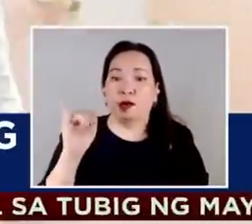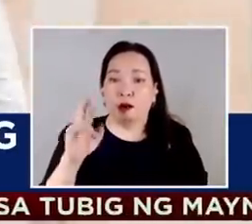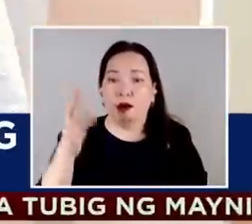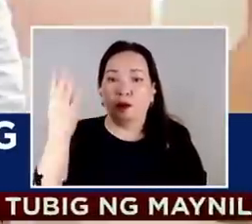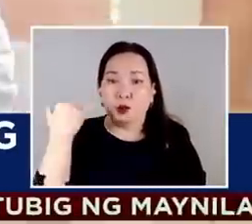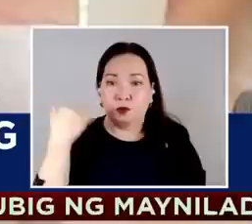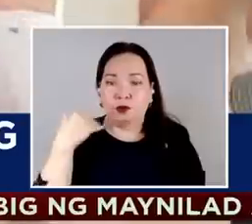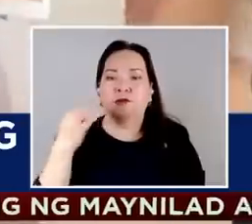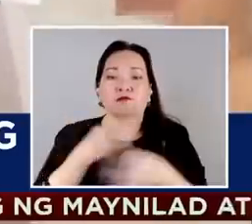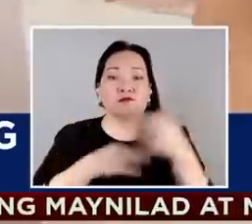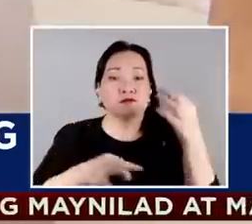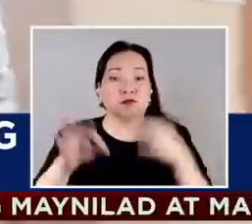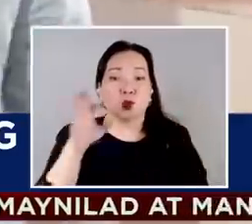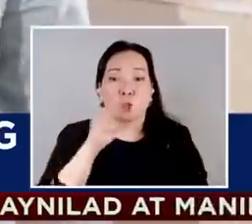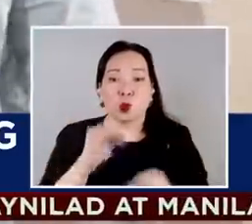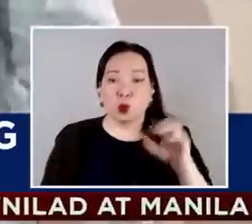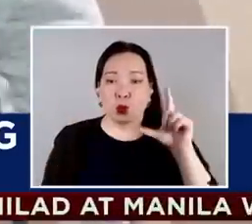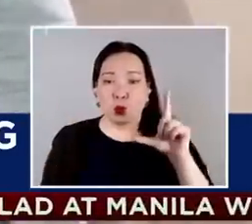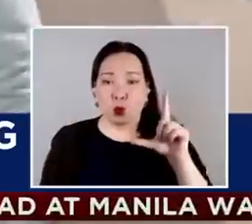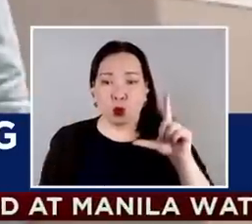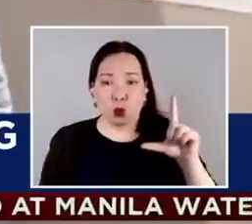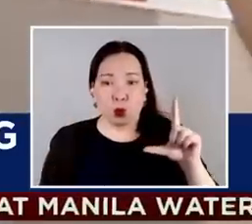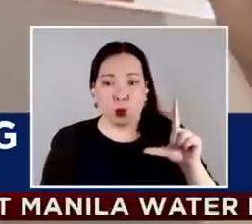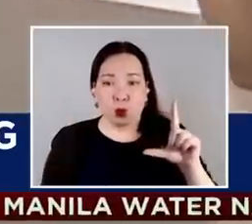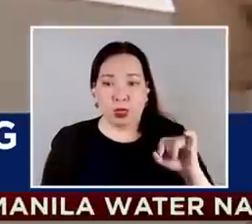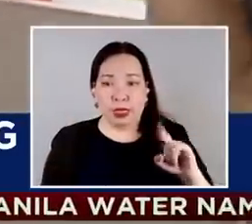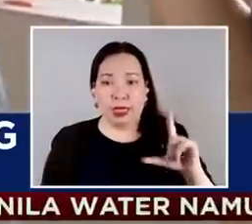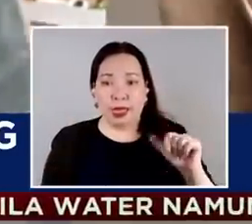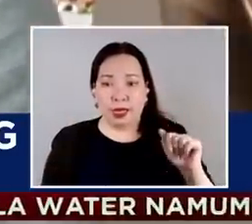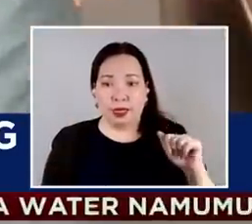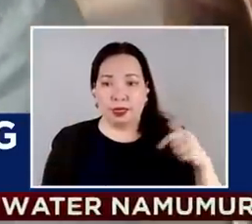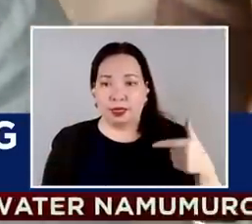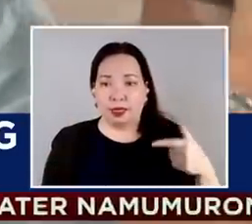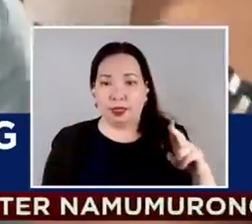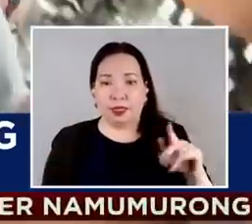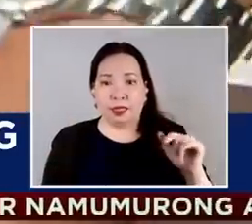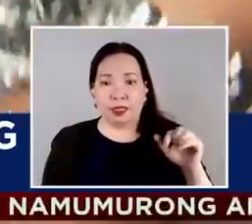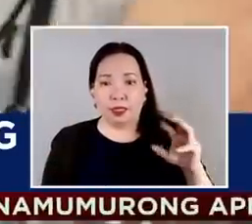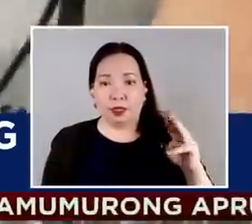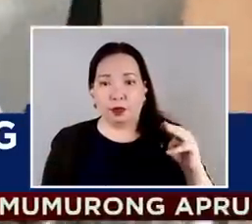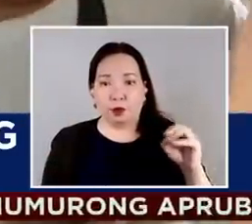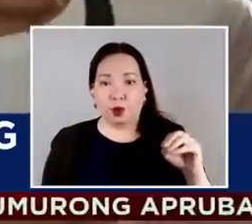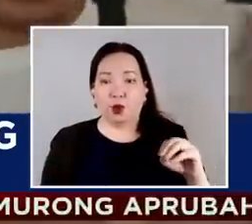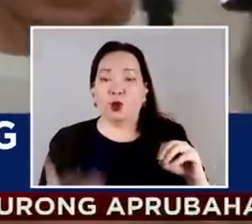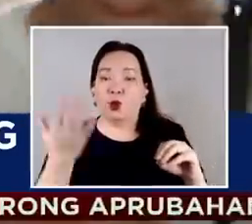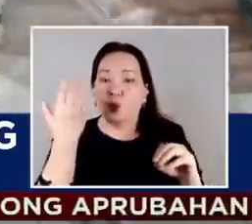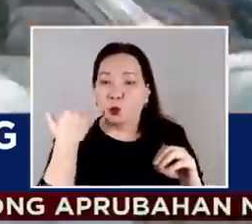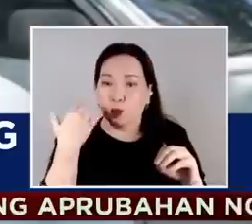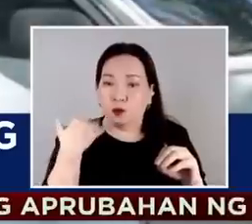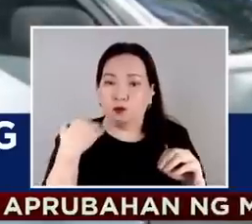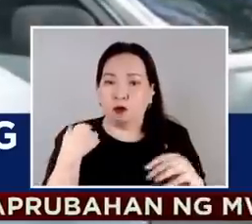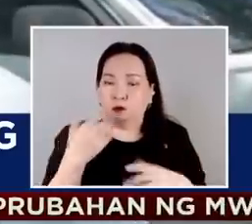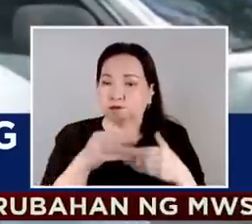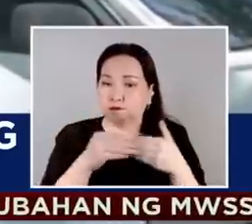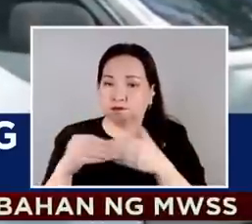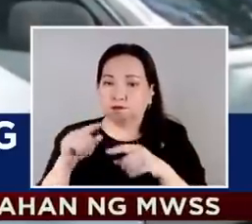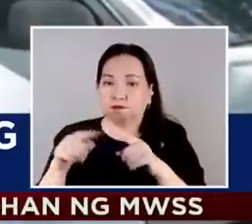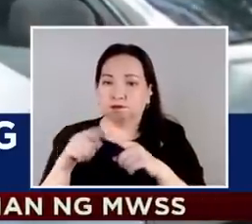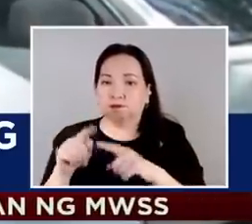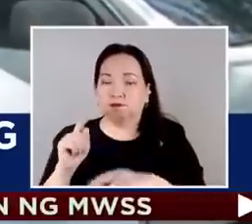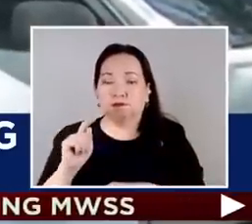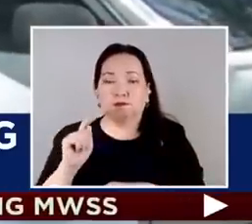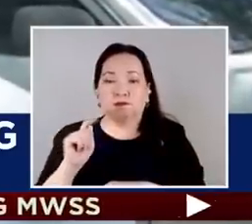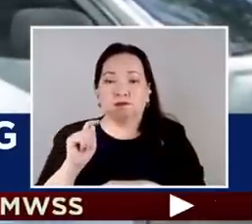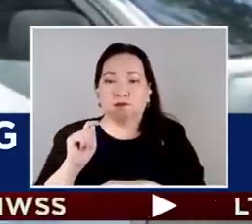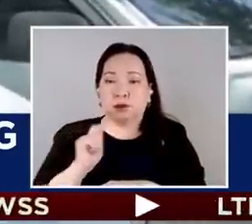sa pwesto ni Lilia Catriz Guillermo. Dati na rin siyang namuno ng ilang task force para sa pagpapalakas ng